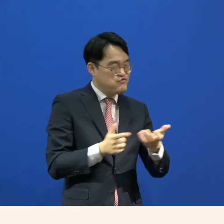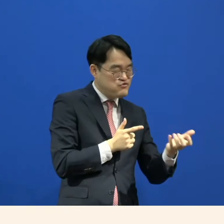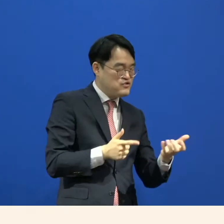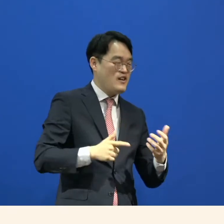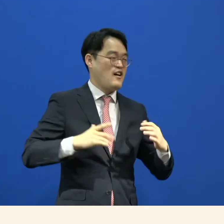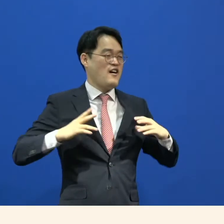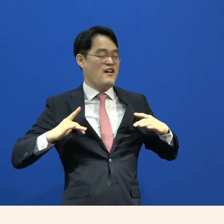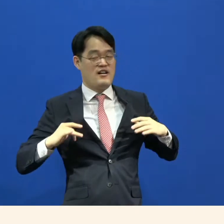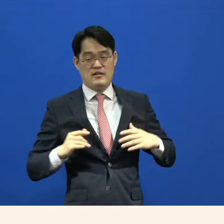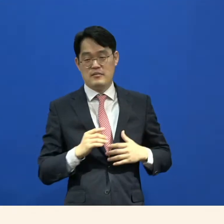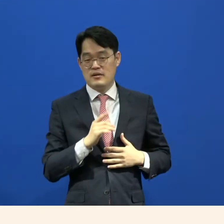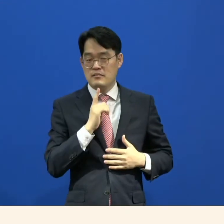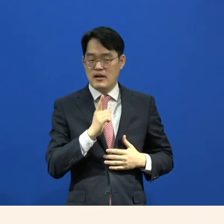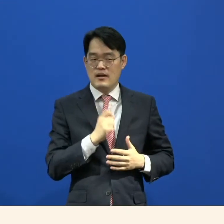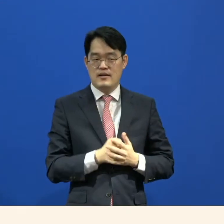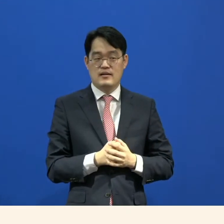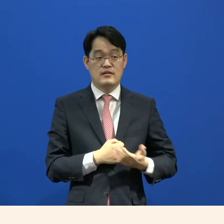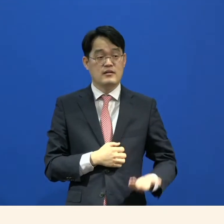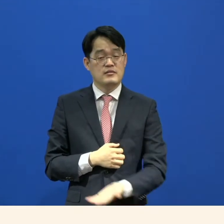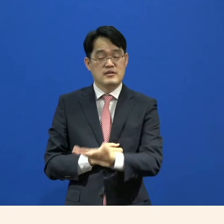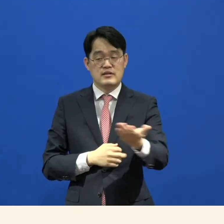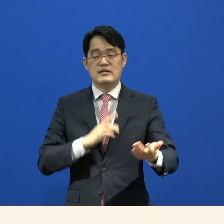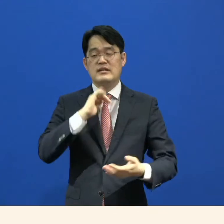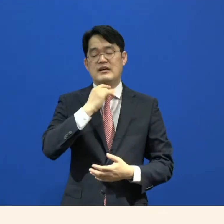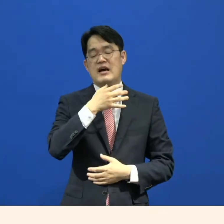나이가 든 분들은 뭘 자랑하죠, 여러분?